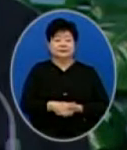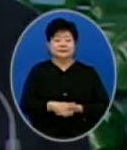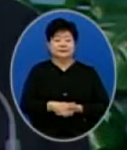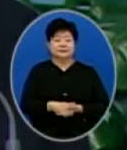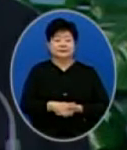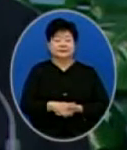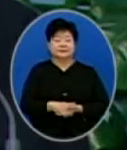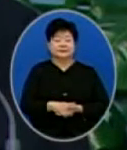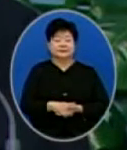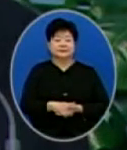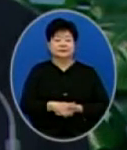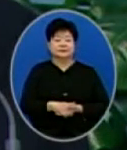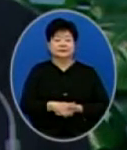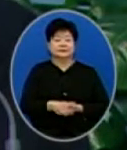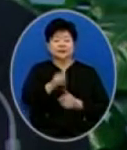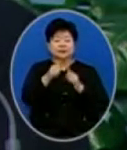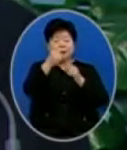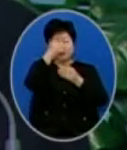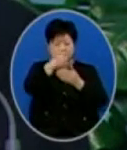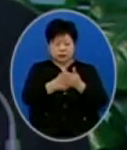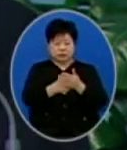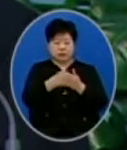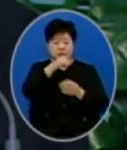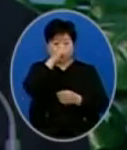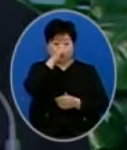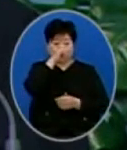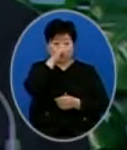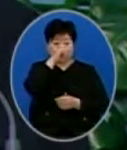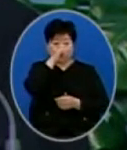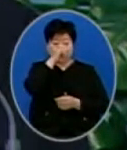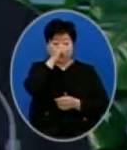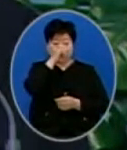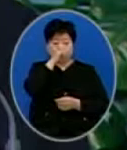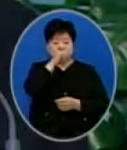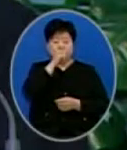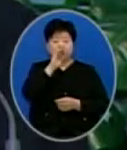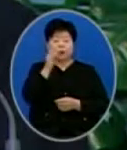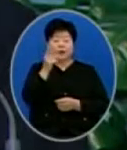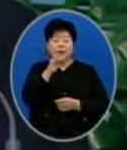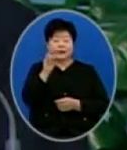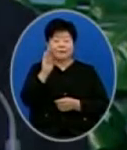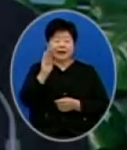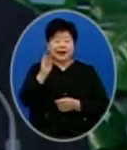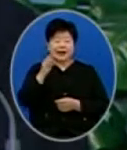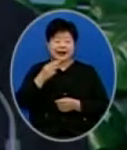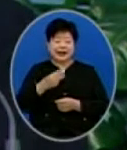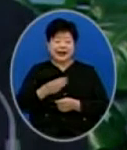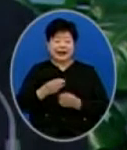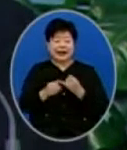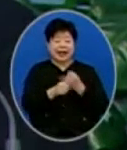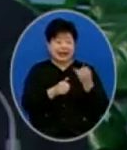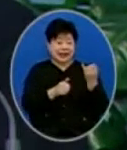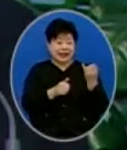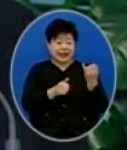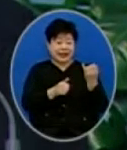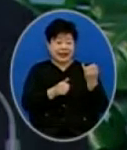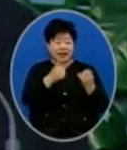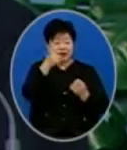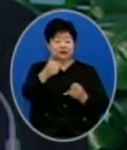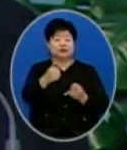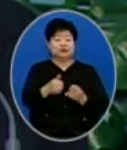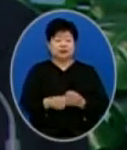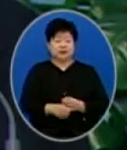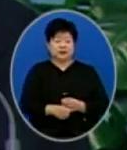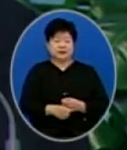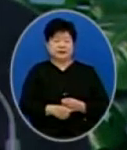그게 시험에다가 왔습니다 그 보디발의 아내가 주인